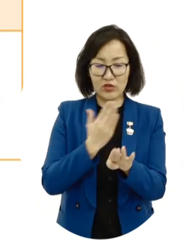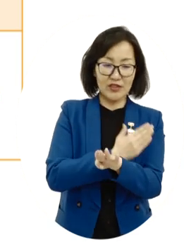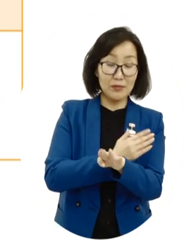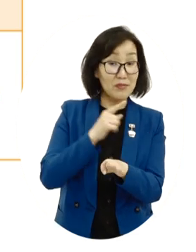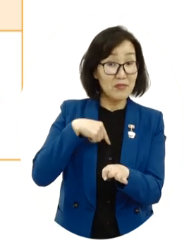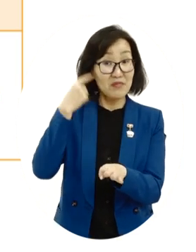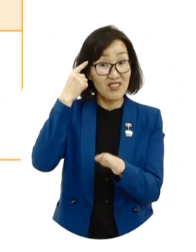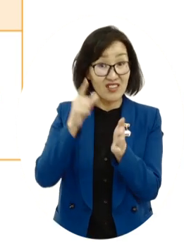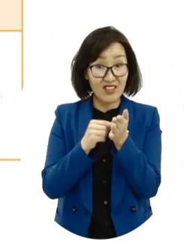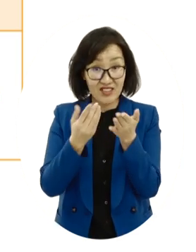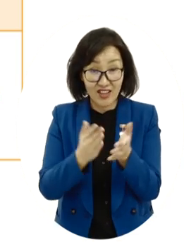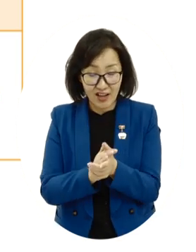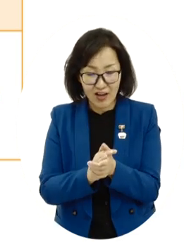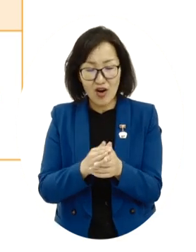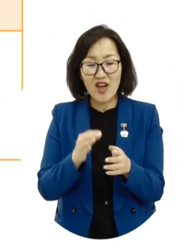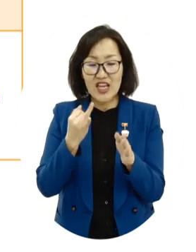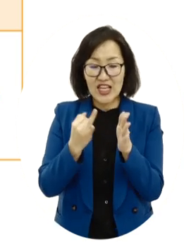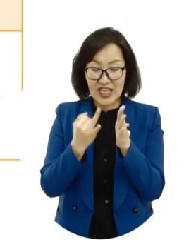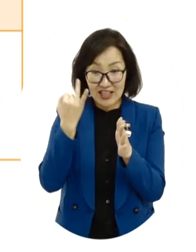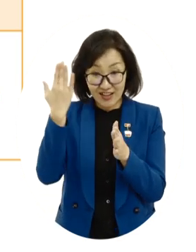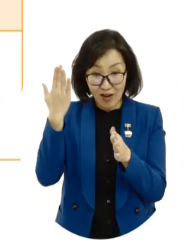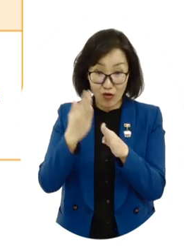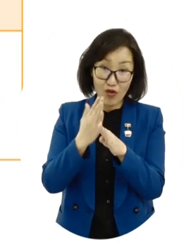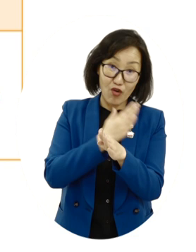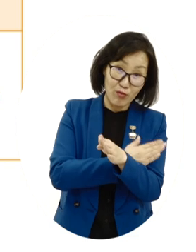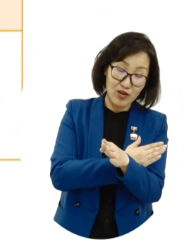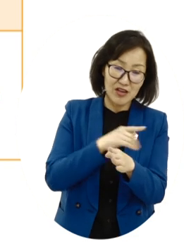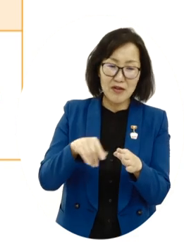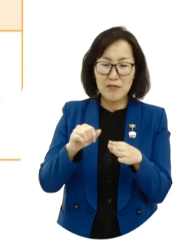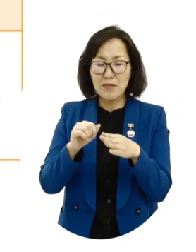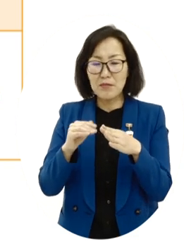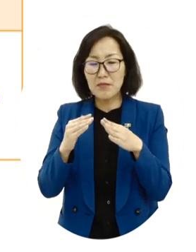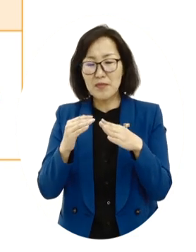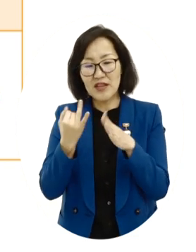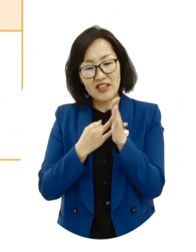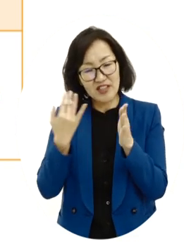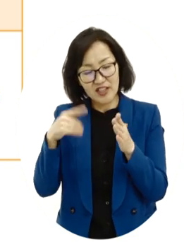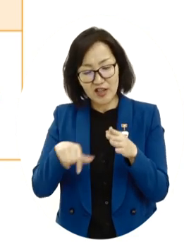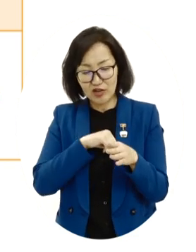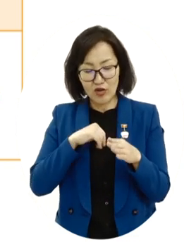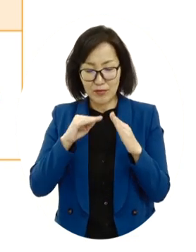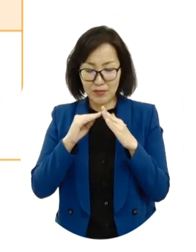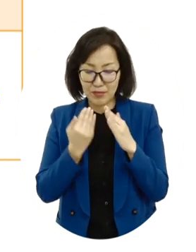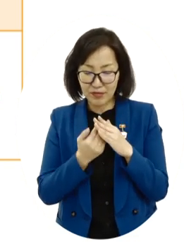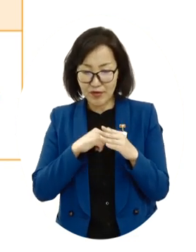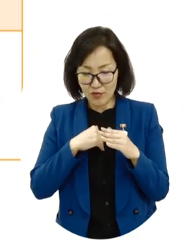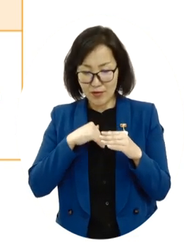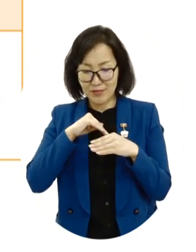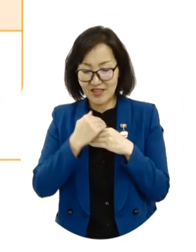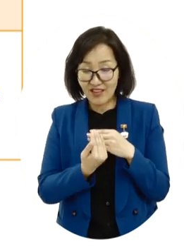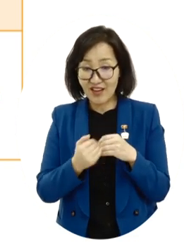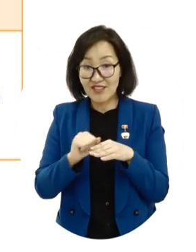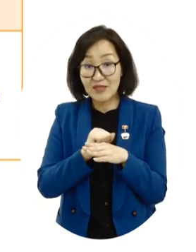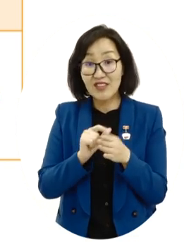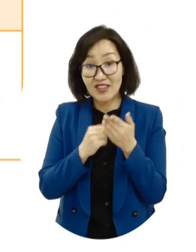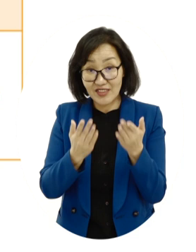хэлбэл, илтгэл тавихын өмнө бүгдээрээ бэлтгэлийг гэртээ бийдан хийнэ гэсэн үг. За,